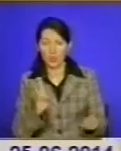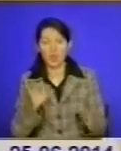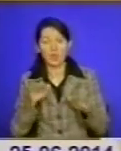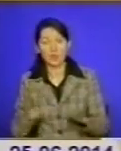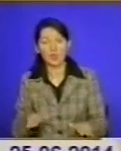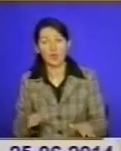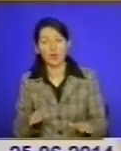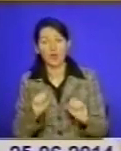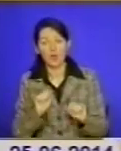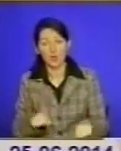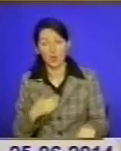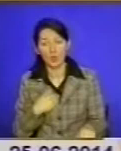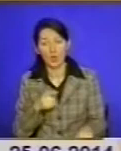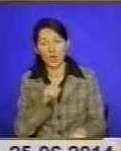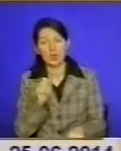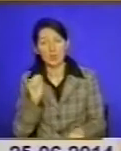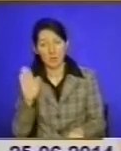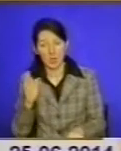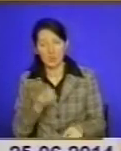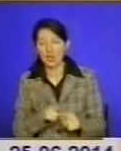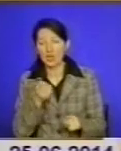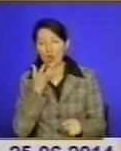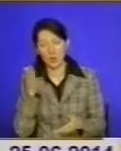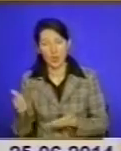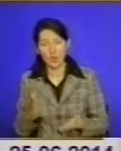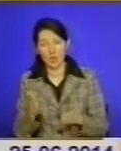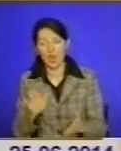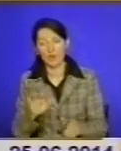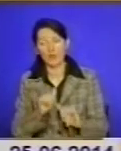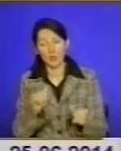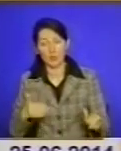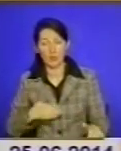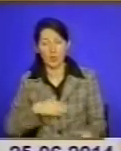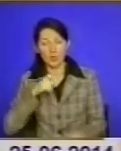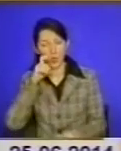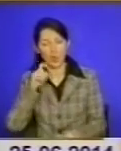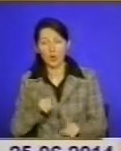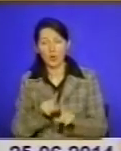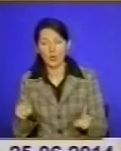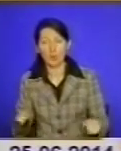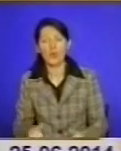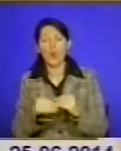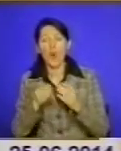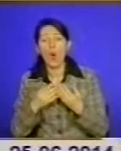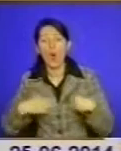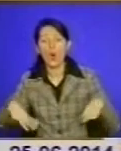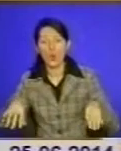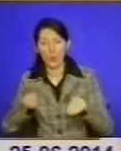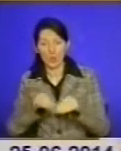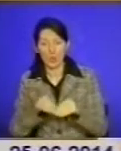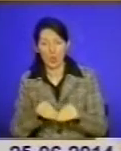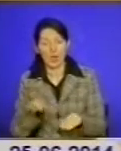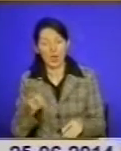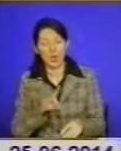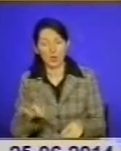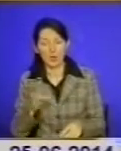Я абсолютно 100% за. Це хороший шлях розвитку нашої України. Особливо укрупнення районів. Я рахую, що в